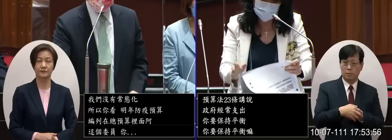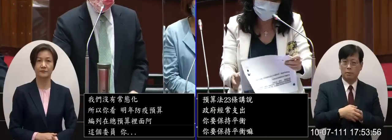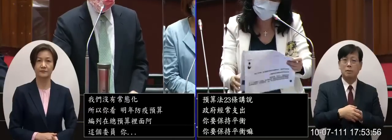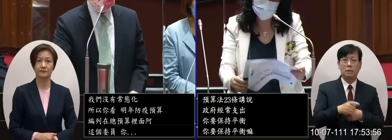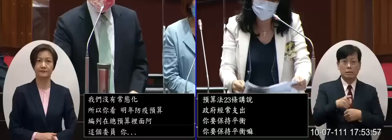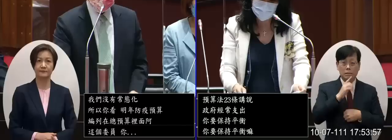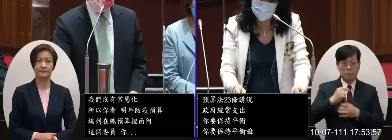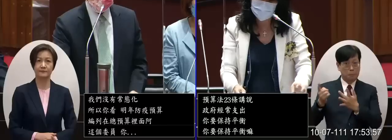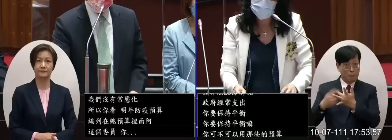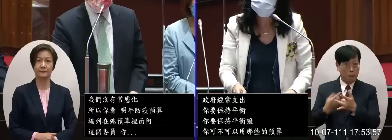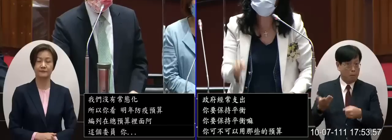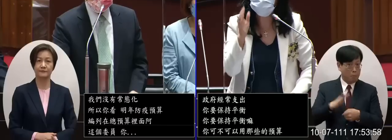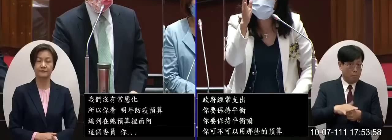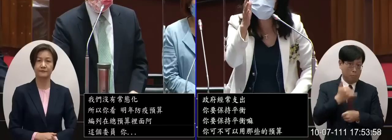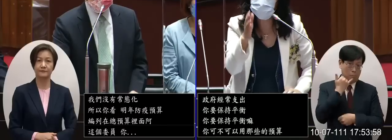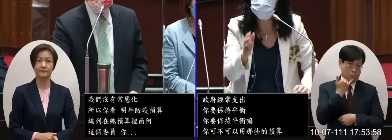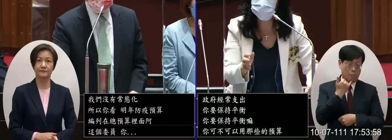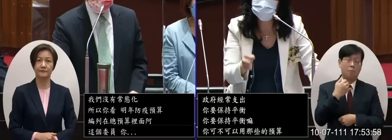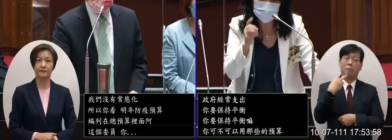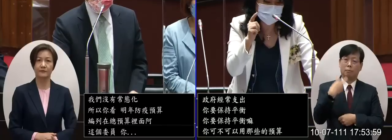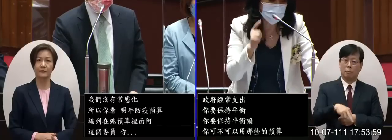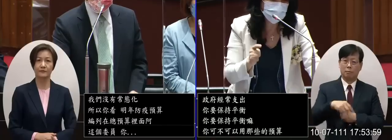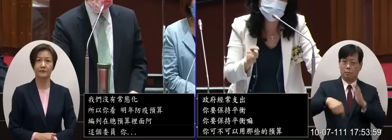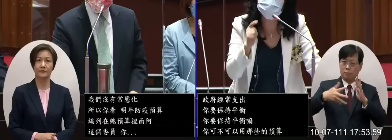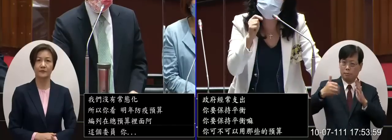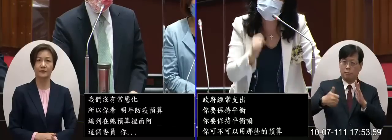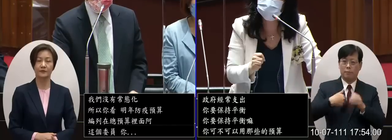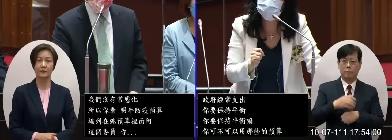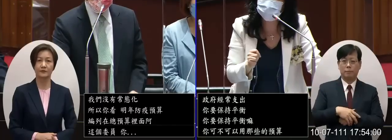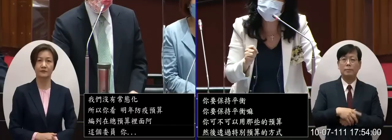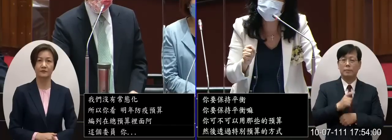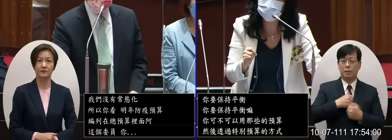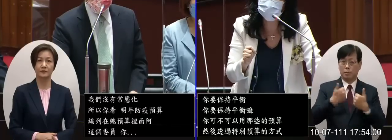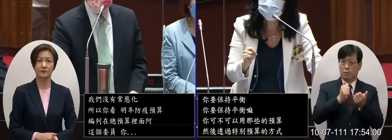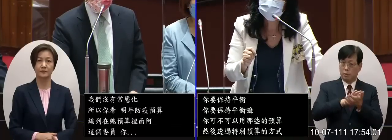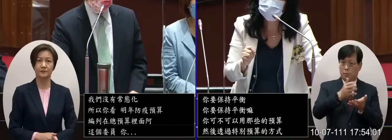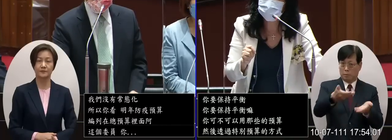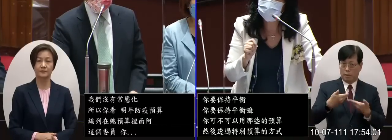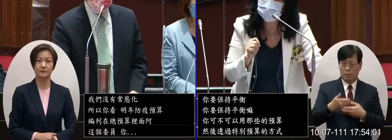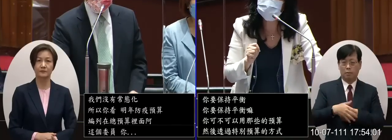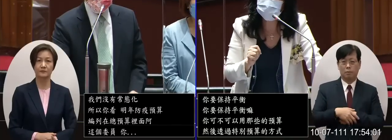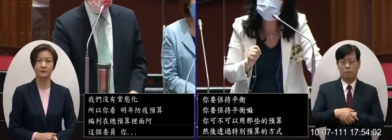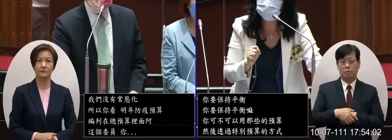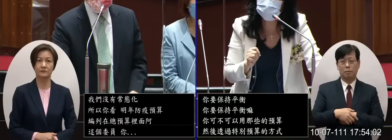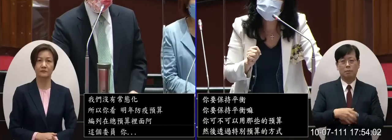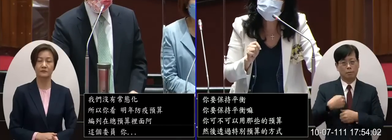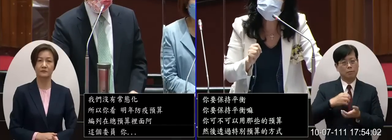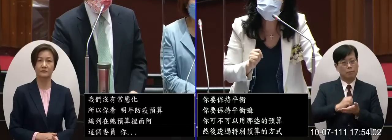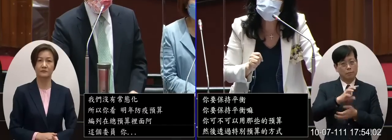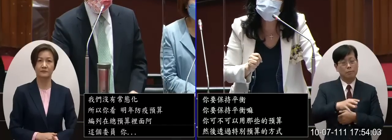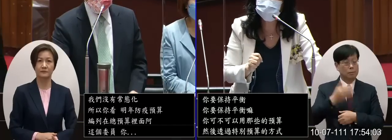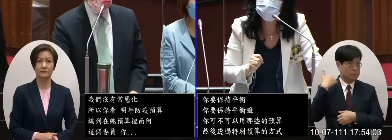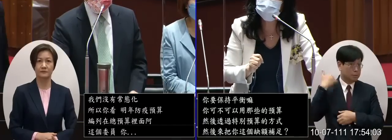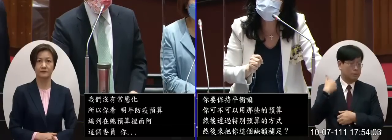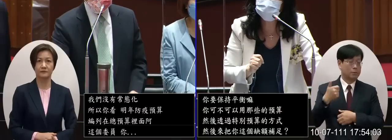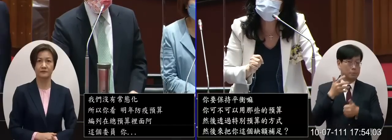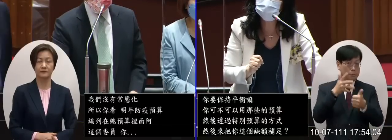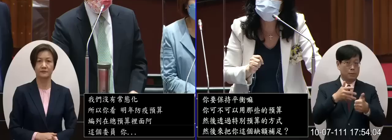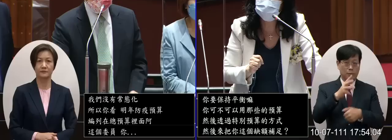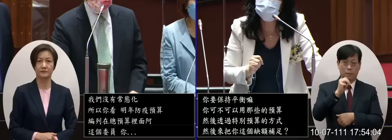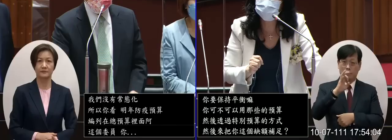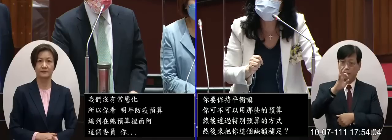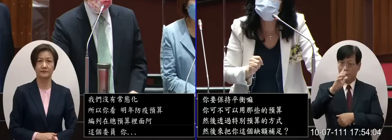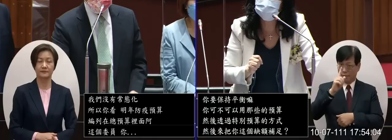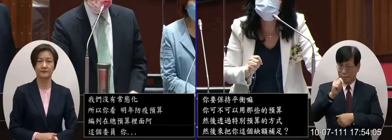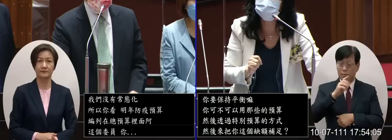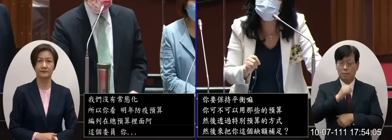把你这个缺额补助，然后更何况院长我再跟你讲，你可以会后给我了哈。但院长我要特别报告，上次我问你说 NFT